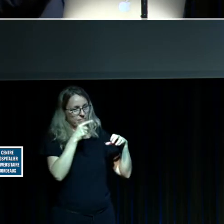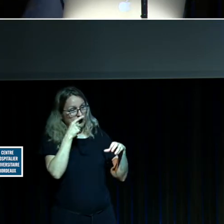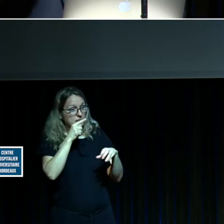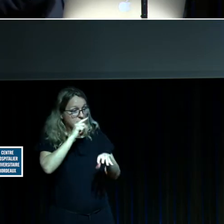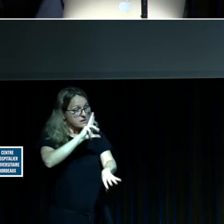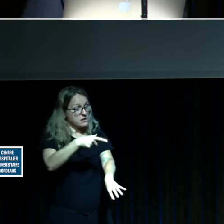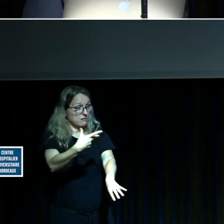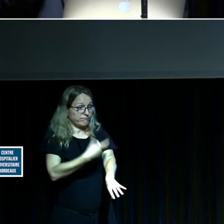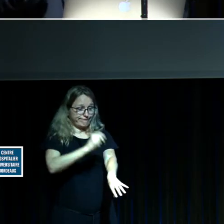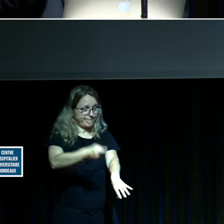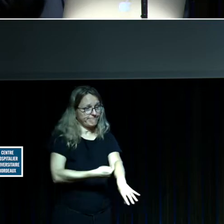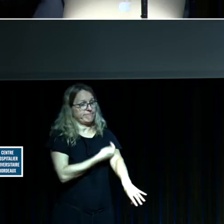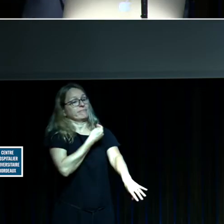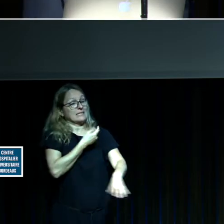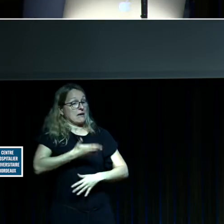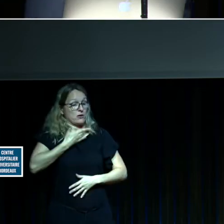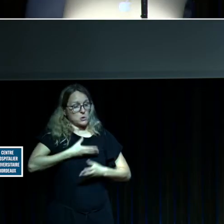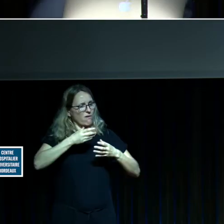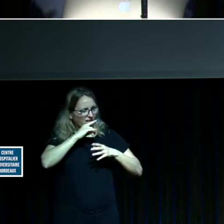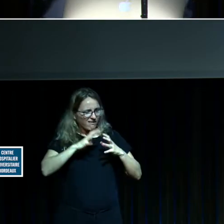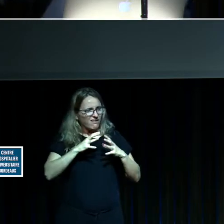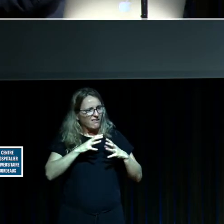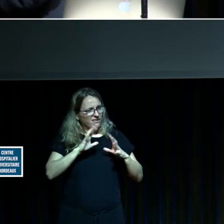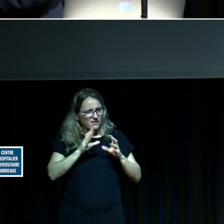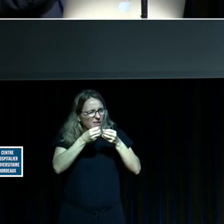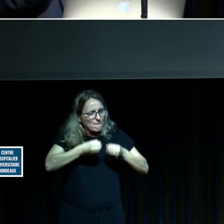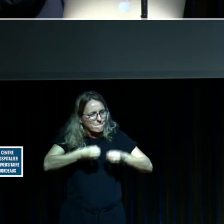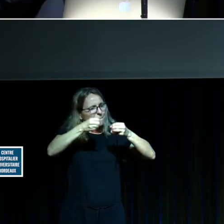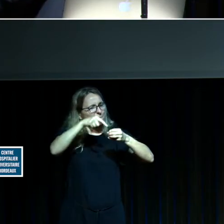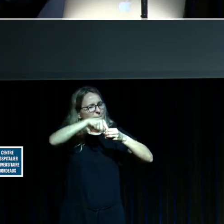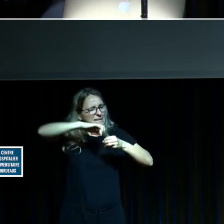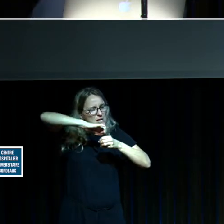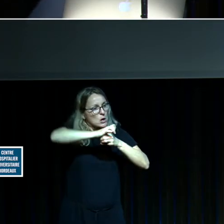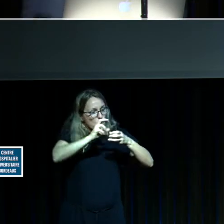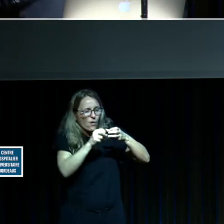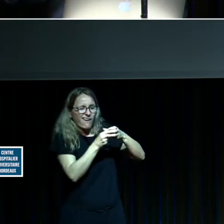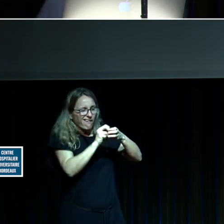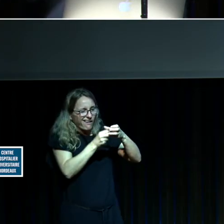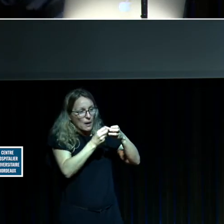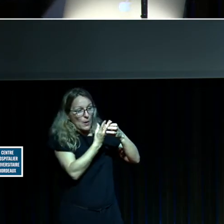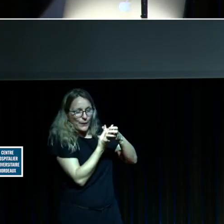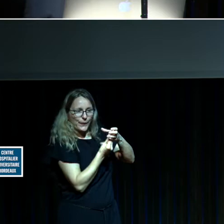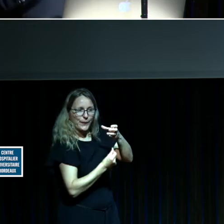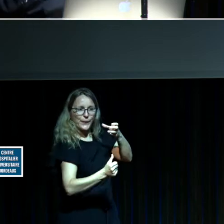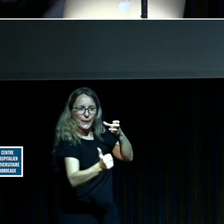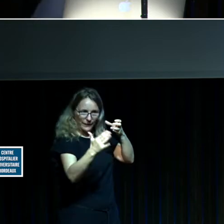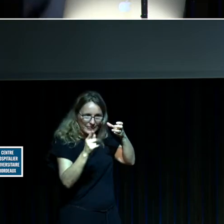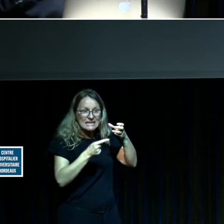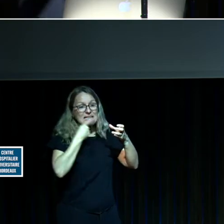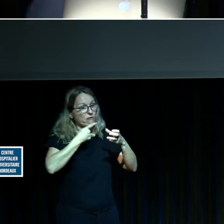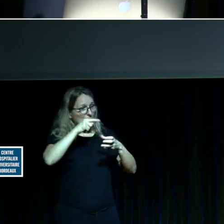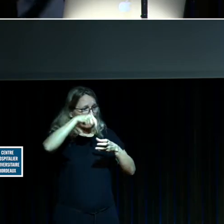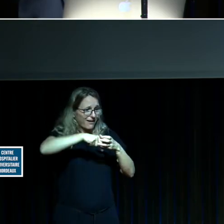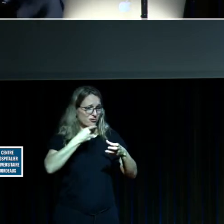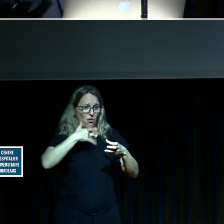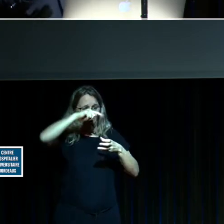de dissoudre, de faire fondre le caillot, et donc de restaurer l'irrigation du cerveau, et donc les neurones récupèrent de l'oxygène et du glucose